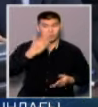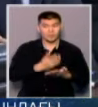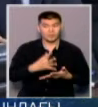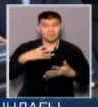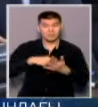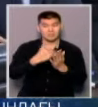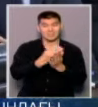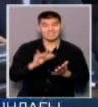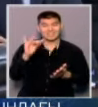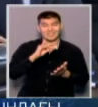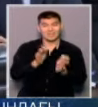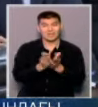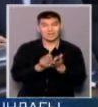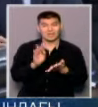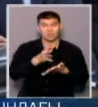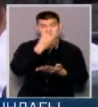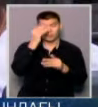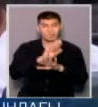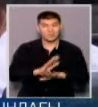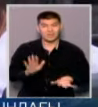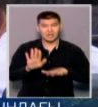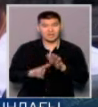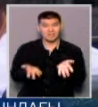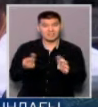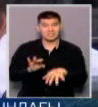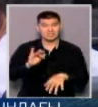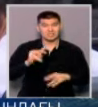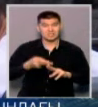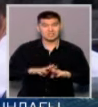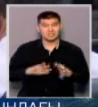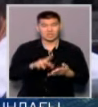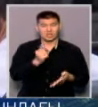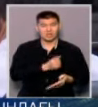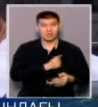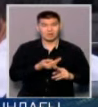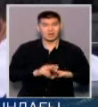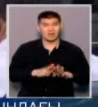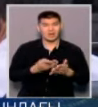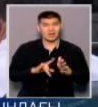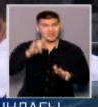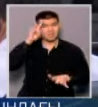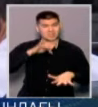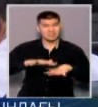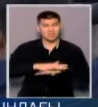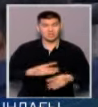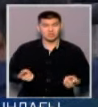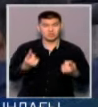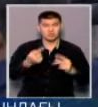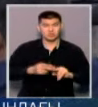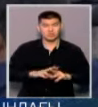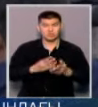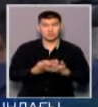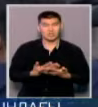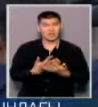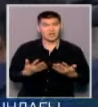қабылданады. Тарих беттерінде өскелең ұрпақ ұмытпайтындай із қалдырған Исатай Тайманұлының ерлігісі қаймана қазақ үшін қашанды үлгі. Бүгінде өр тұлға